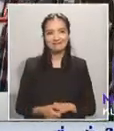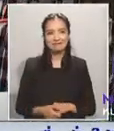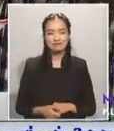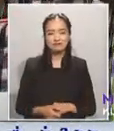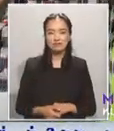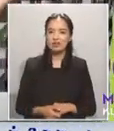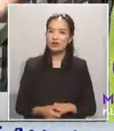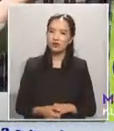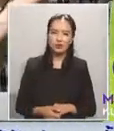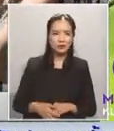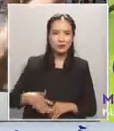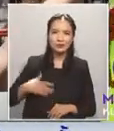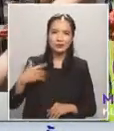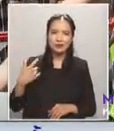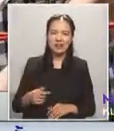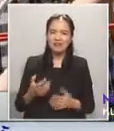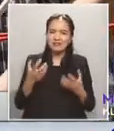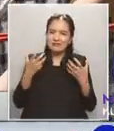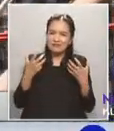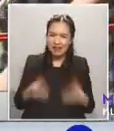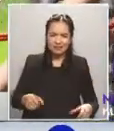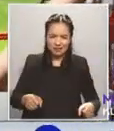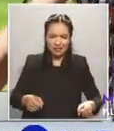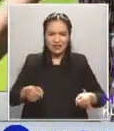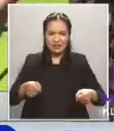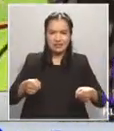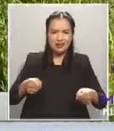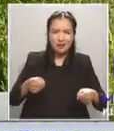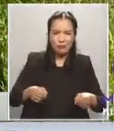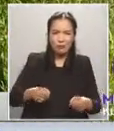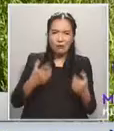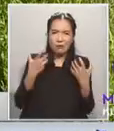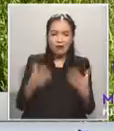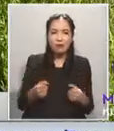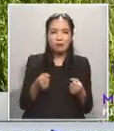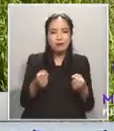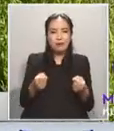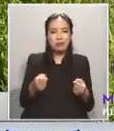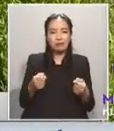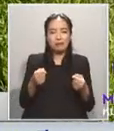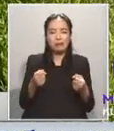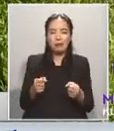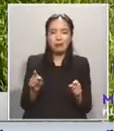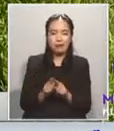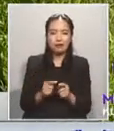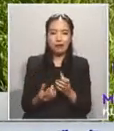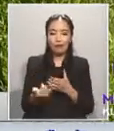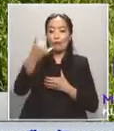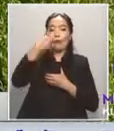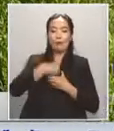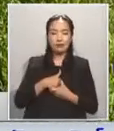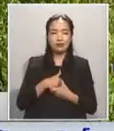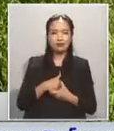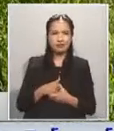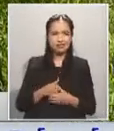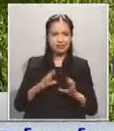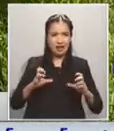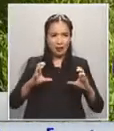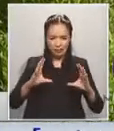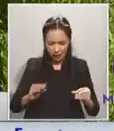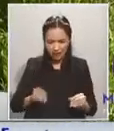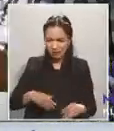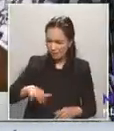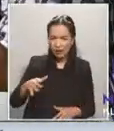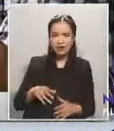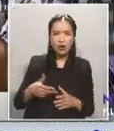โอ้ยหนักมากเลยอ่ะมันไปไม่ได้แล้วอ่ะเขย่าไปหมดเลยยังกระเจ้าเข้าเลยแล้วยางก็แบนด้วยเนี่ยเอาไปเติมลมก่